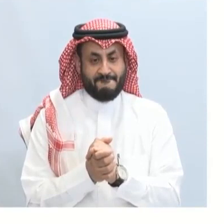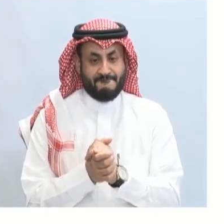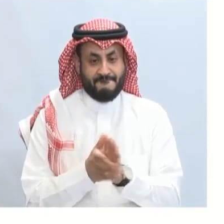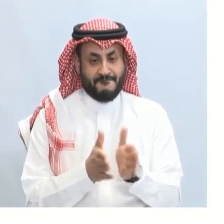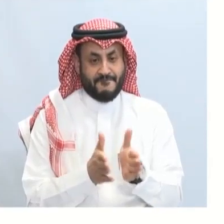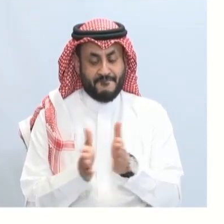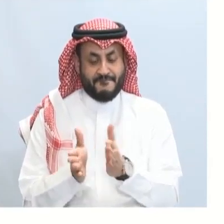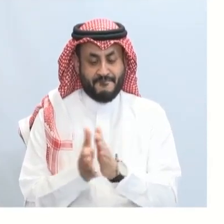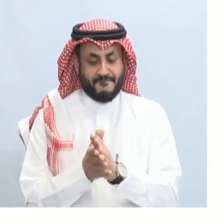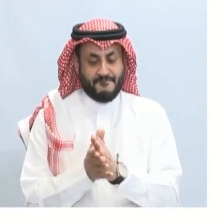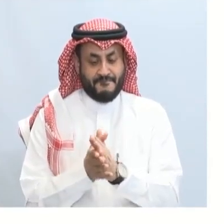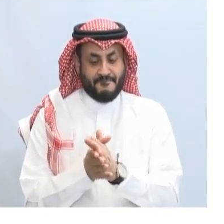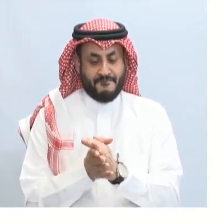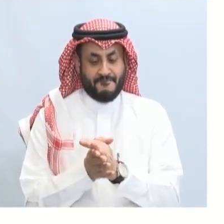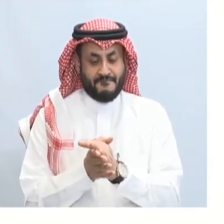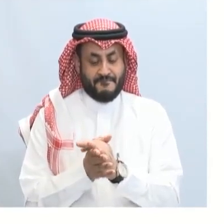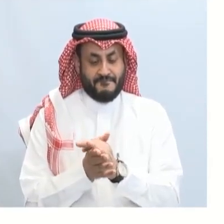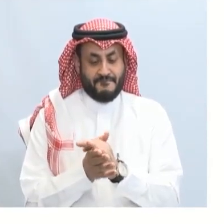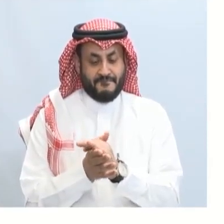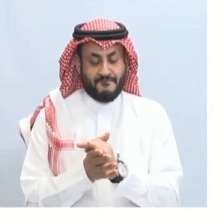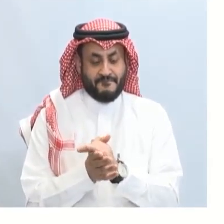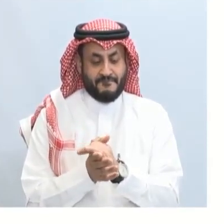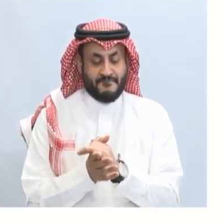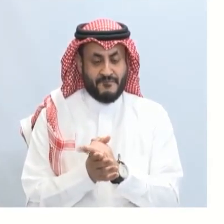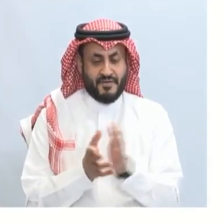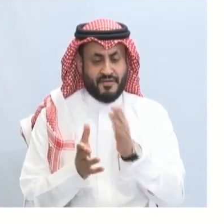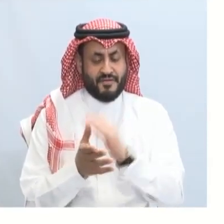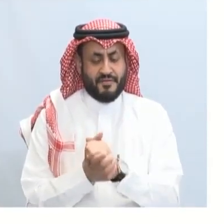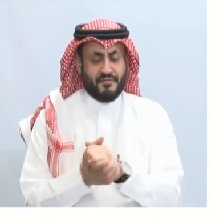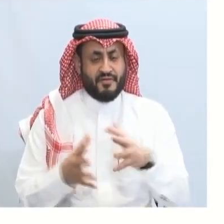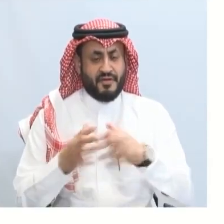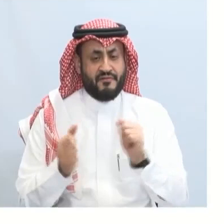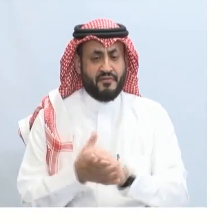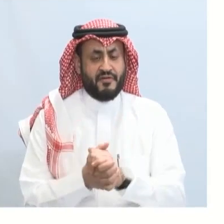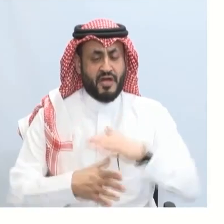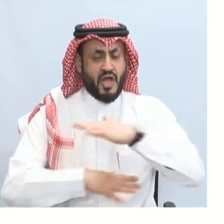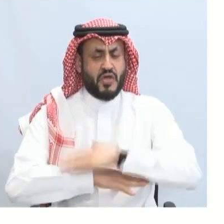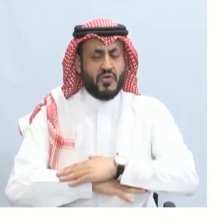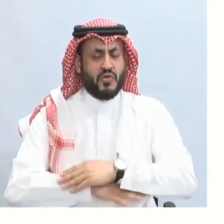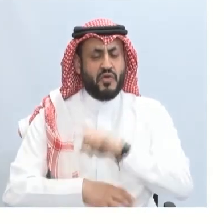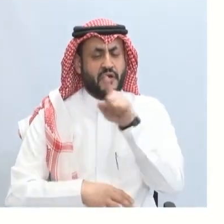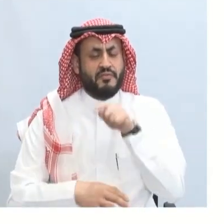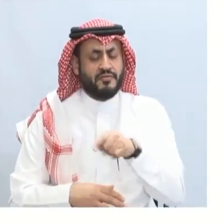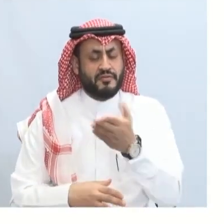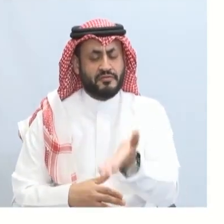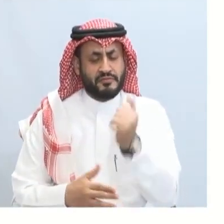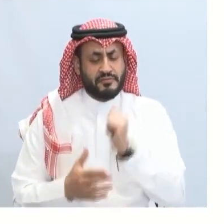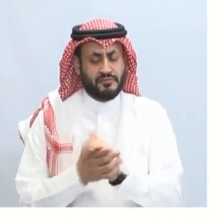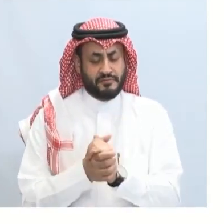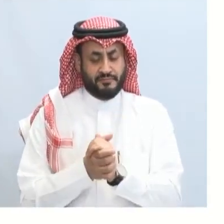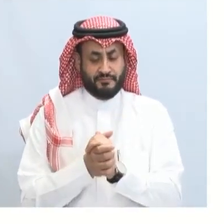ننتقل الان الى مفهوم وتعريف السلوك المسؤول ماذا اقصد بالسلوك